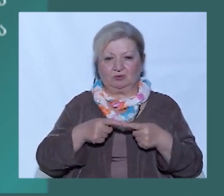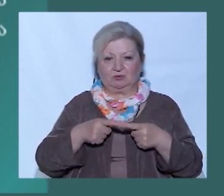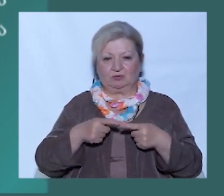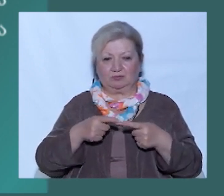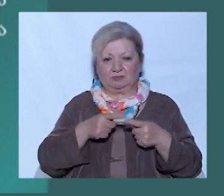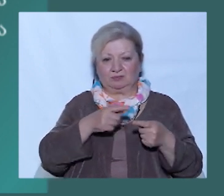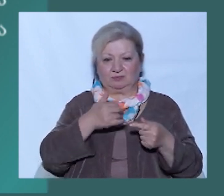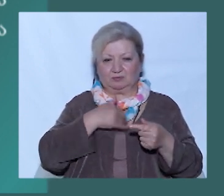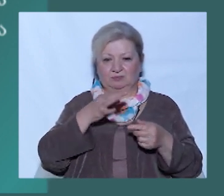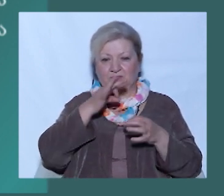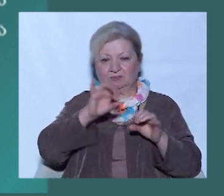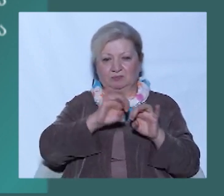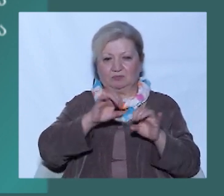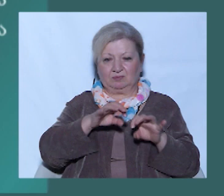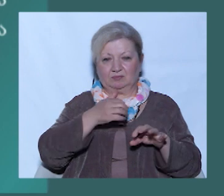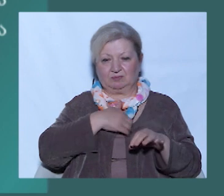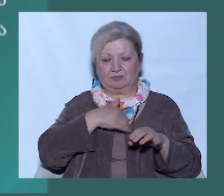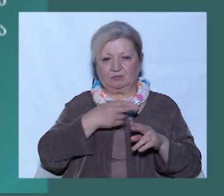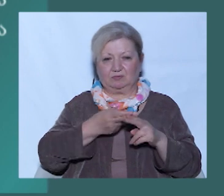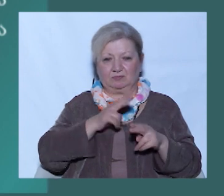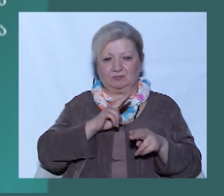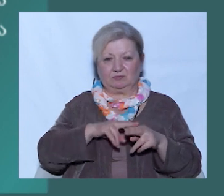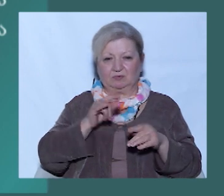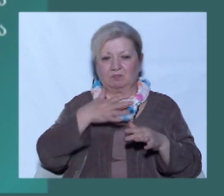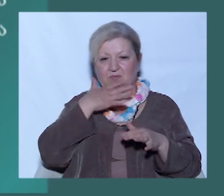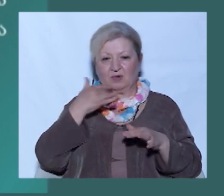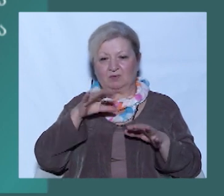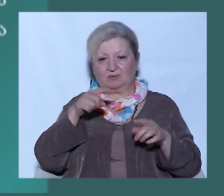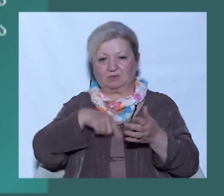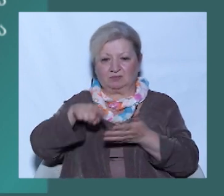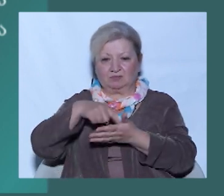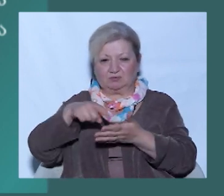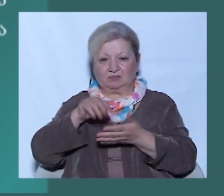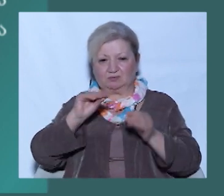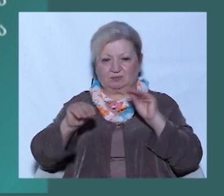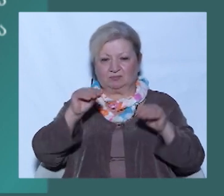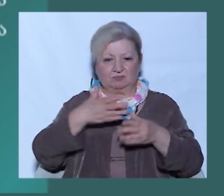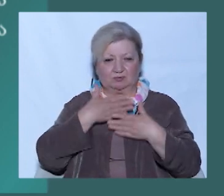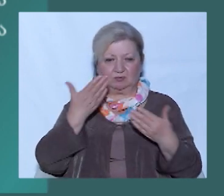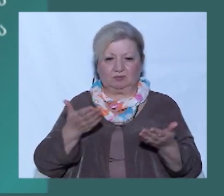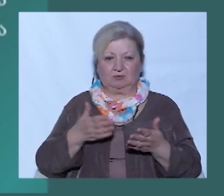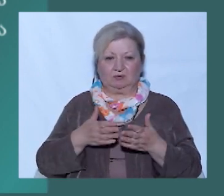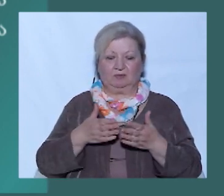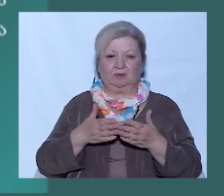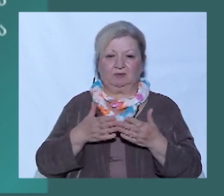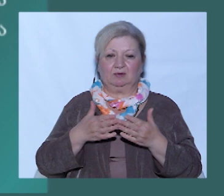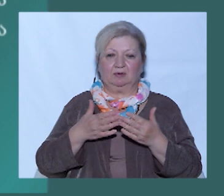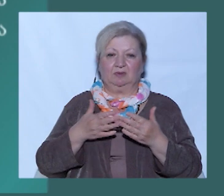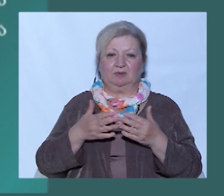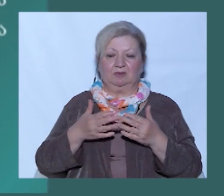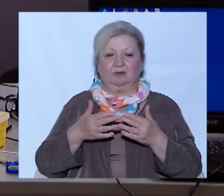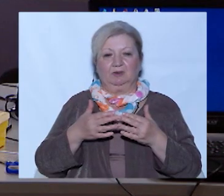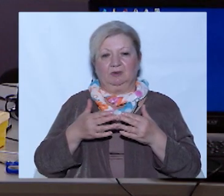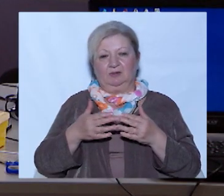კუთხის კუთხე მინდა აგიხსნა და ამიტომ ბევრი ძალწირებით არ გადავტვირთე ნახაზე.